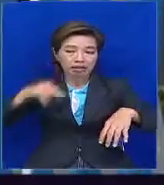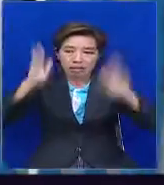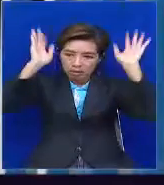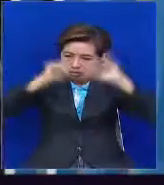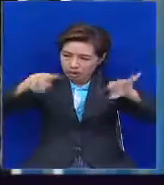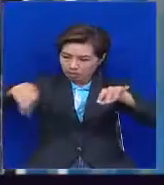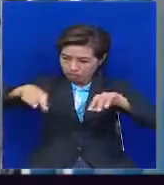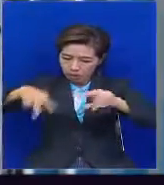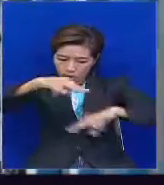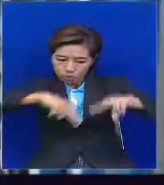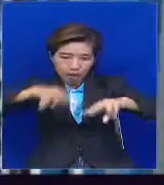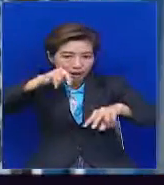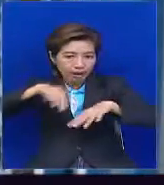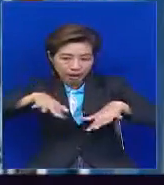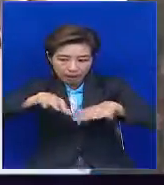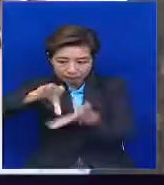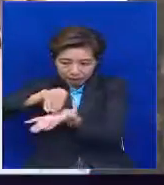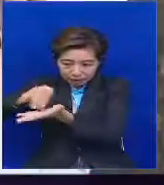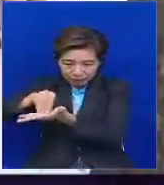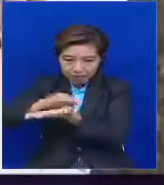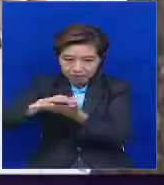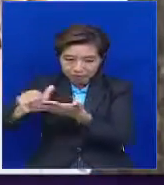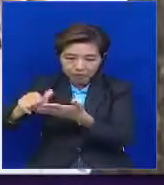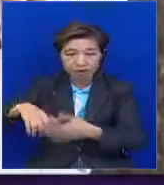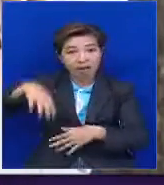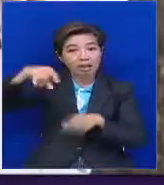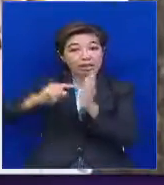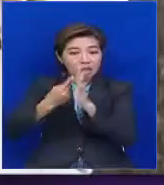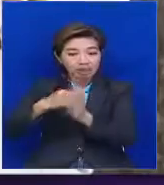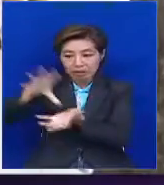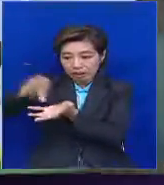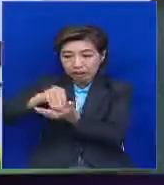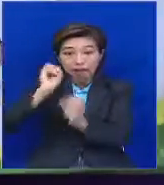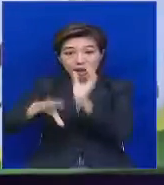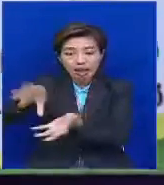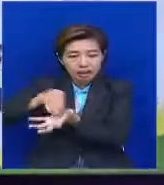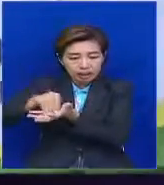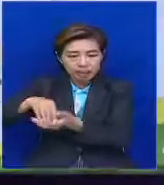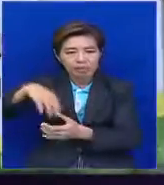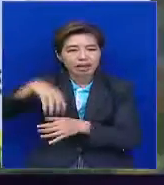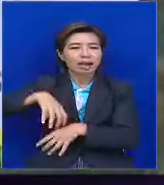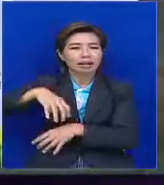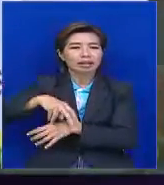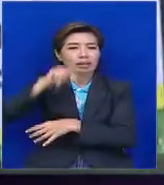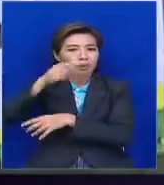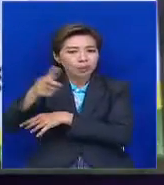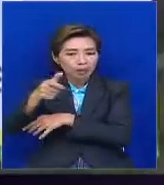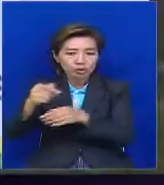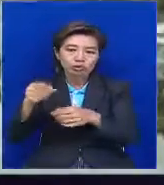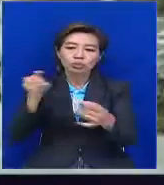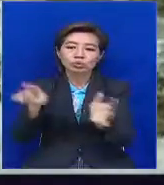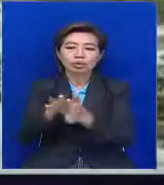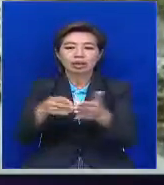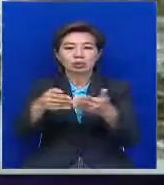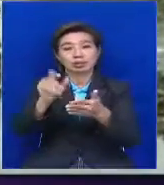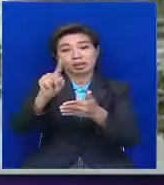สะอาดเริ่มเก็บขยะตั้งแต่ท่าน้ำสถานีดับเพลิงสามเสนไปทางสะพานพระราม 8จนถึงโรงพยาบาลศิริราช